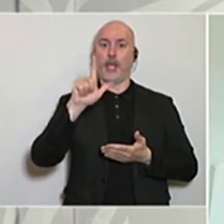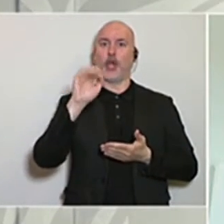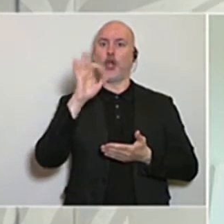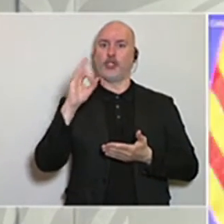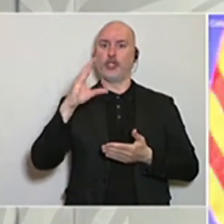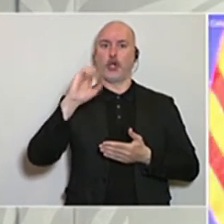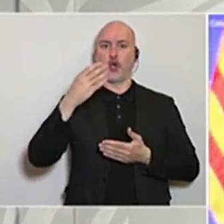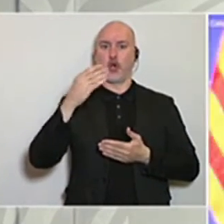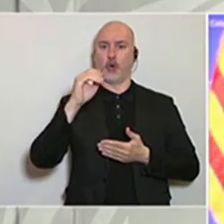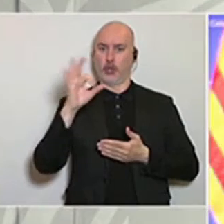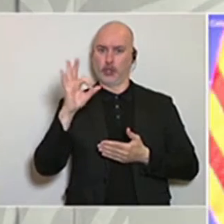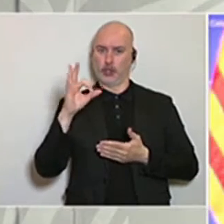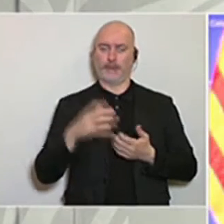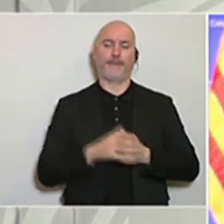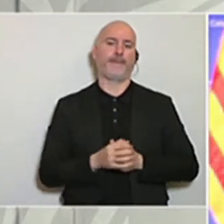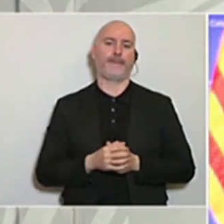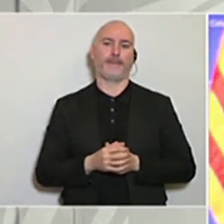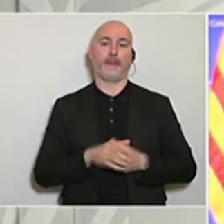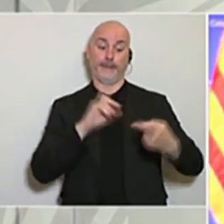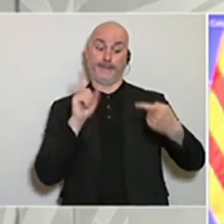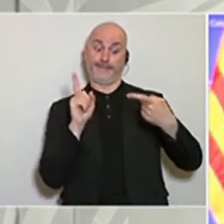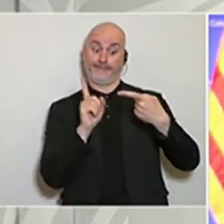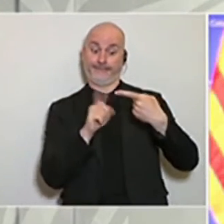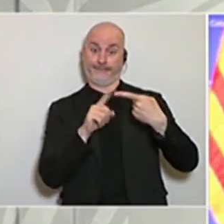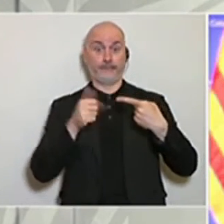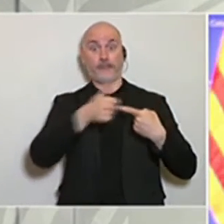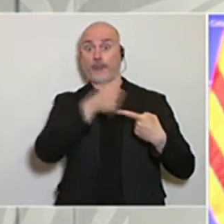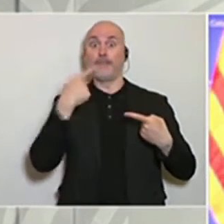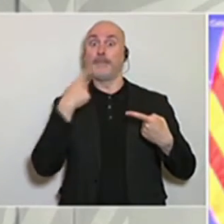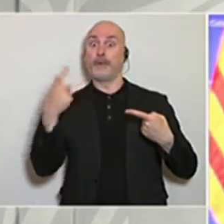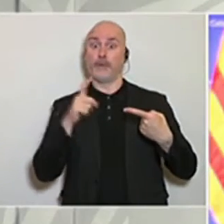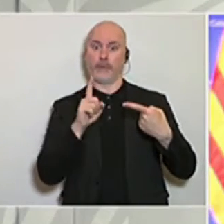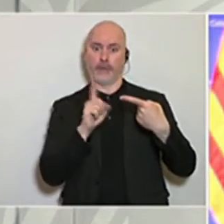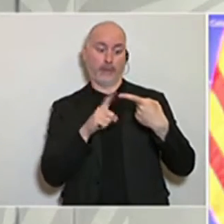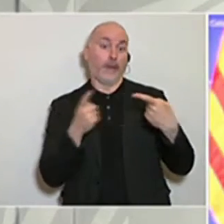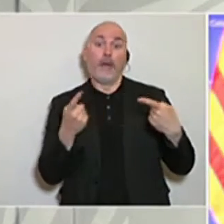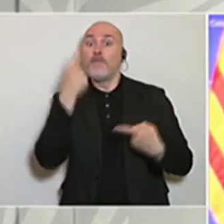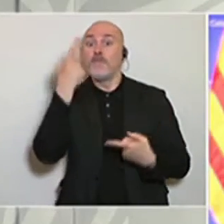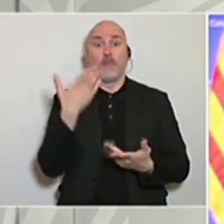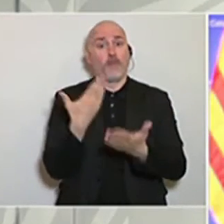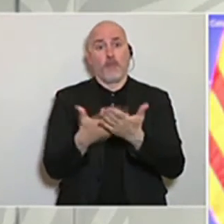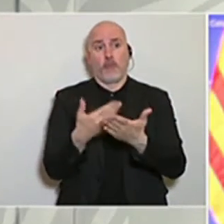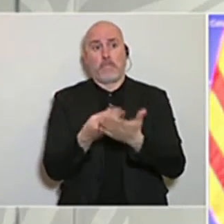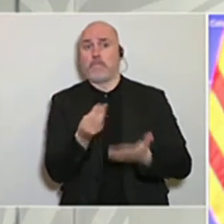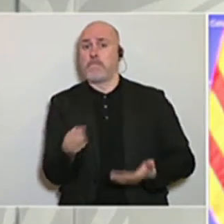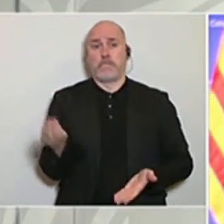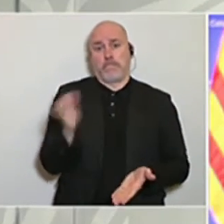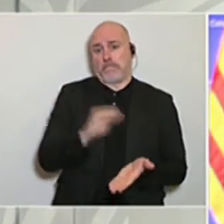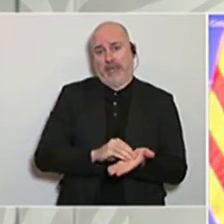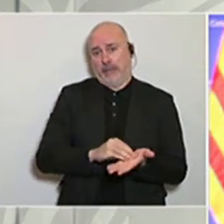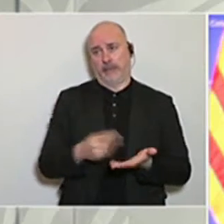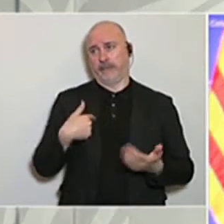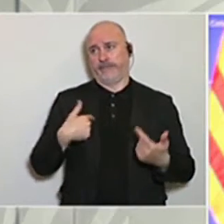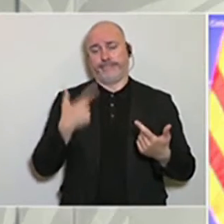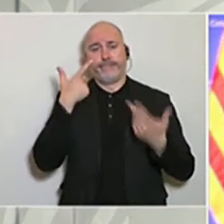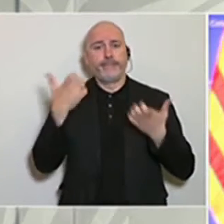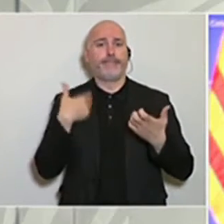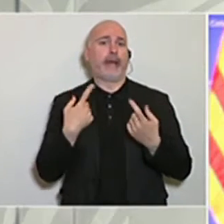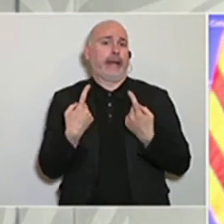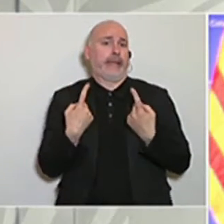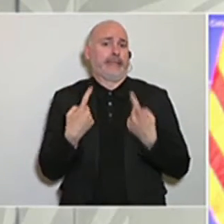Bé, pel que fa referència a la meva pregunta, a la primera pregunta, és una mostra més. És una mostra més de la necessitat que una figura d'un mediador és